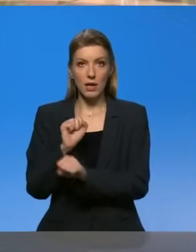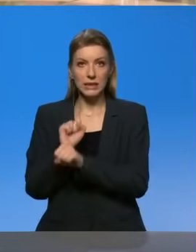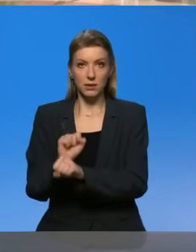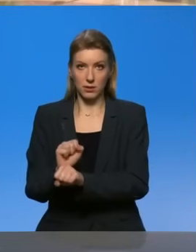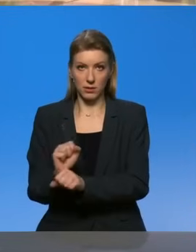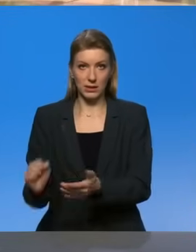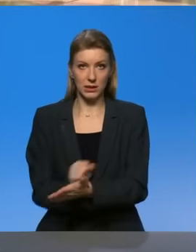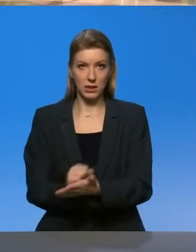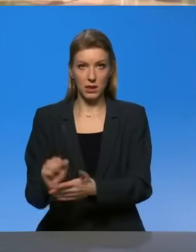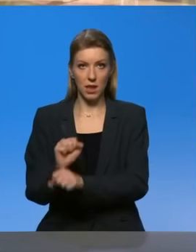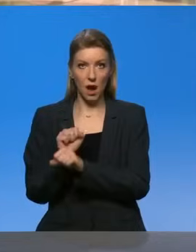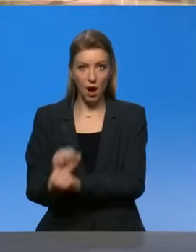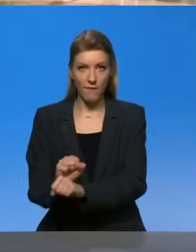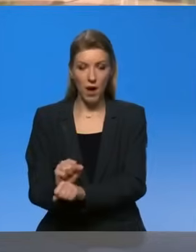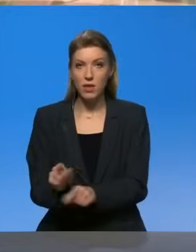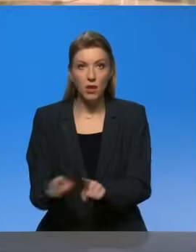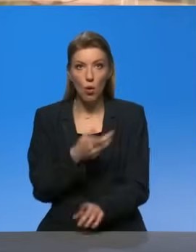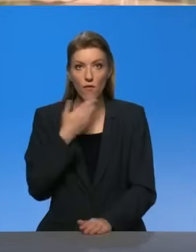одно